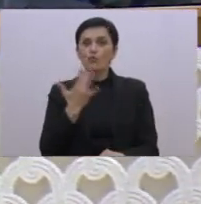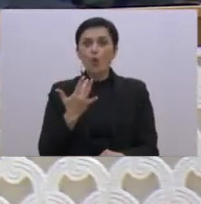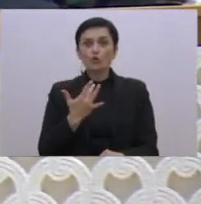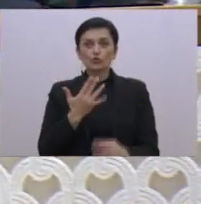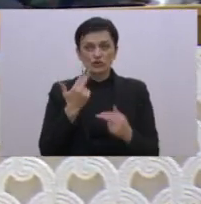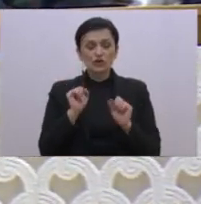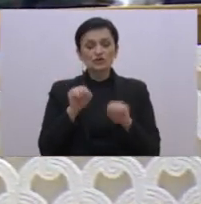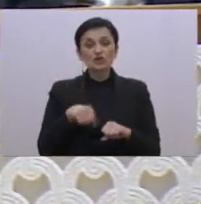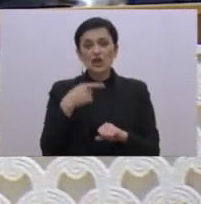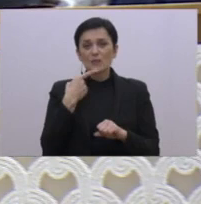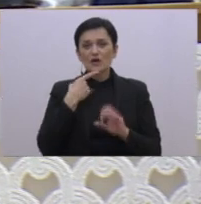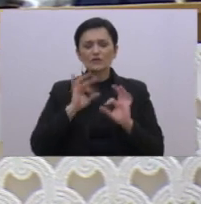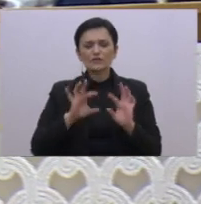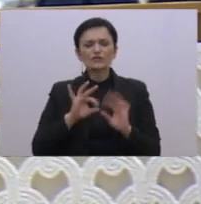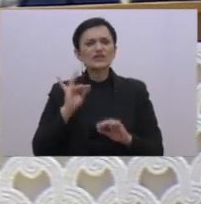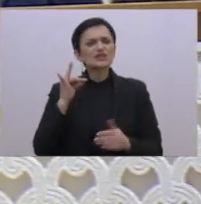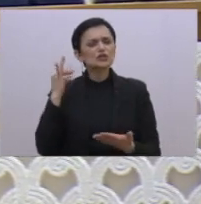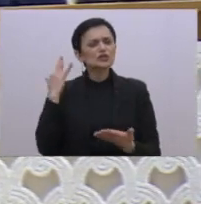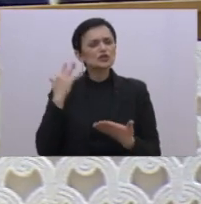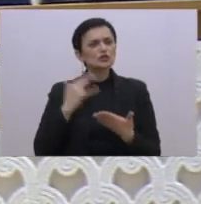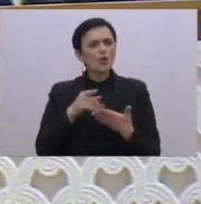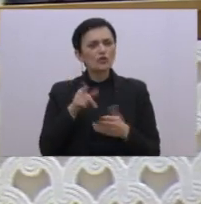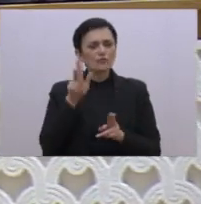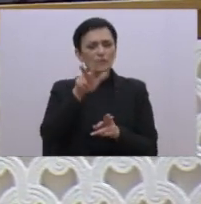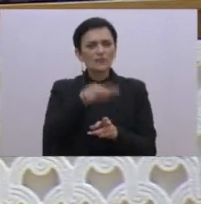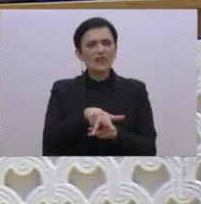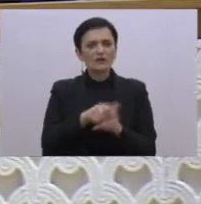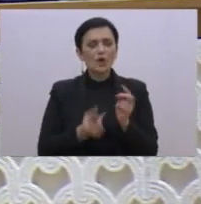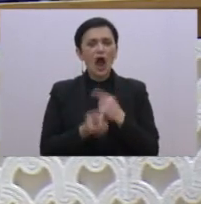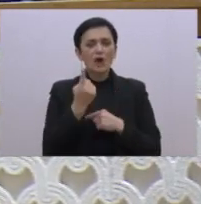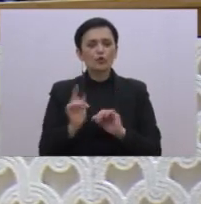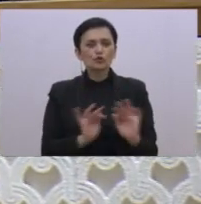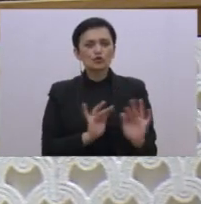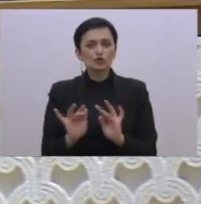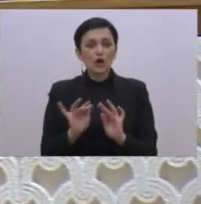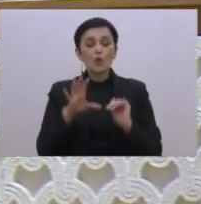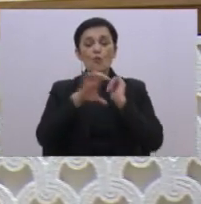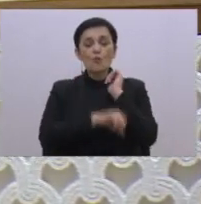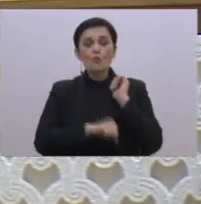და შეიძლება ითქვას ისტორიული მოვლენებით დატვირთული აღმოჩნდა.